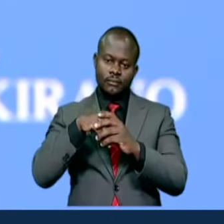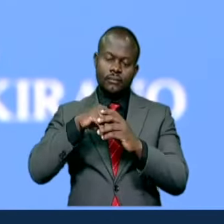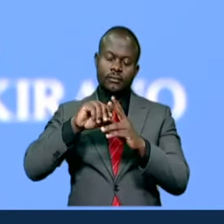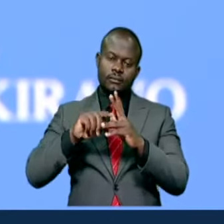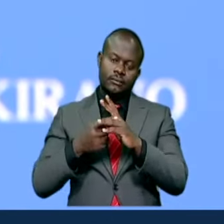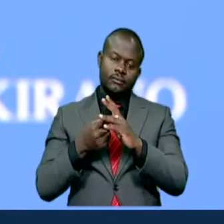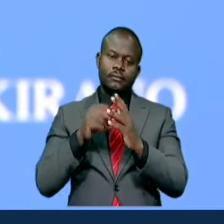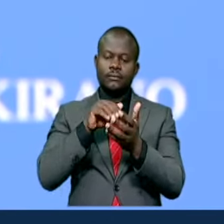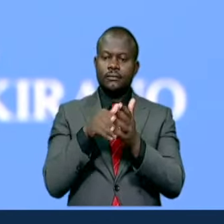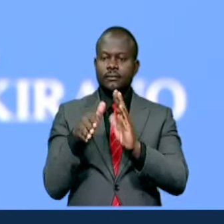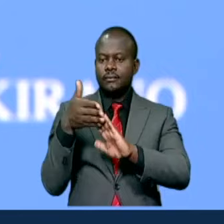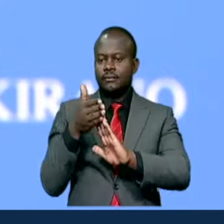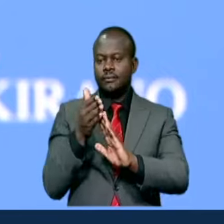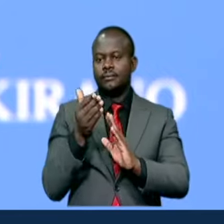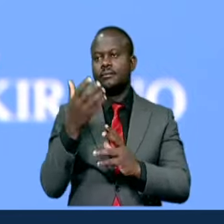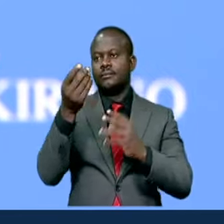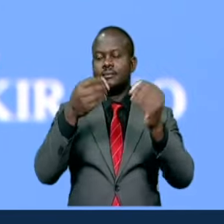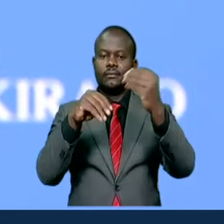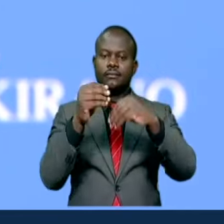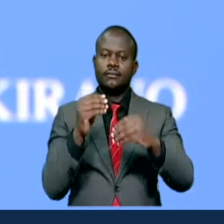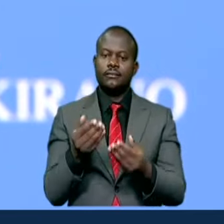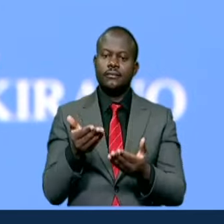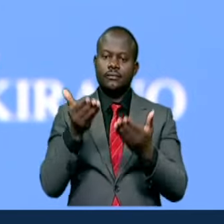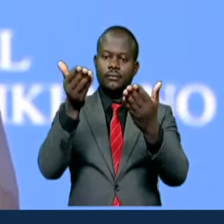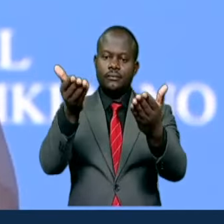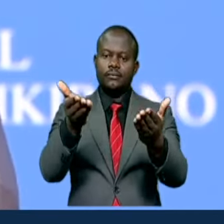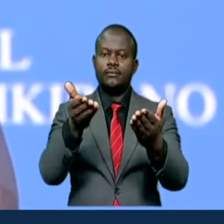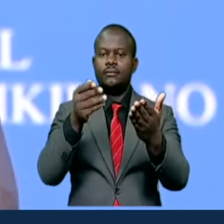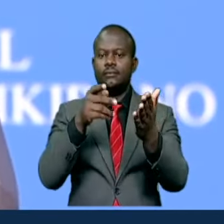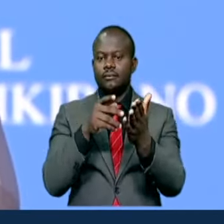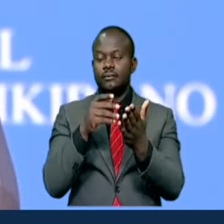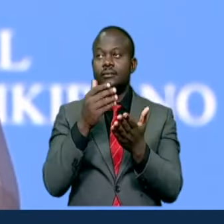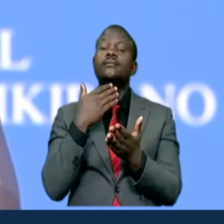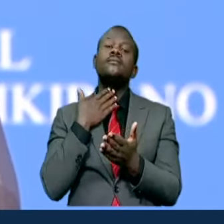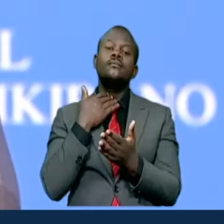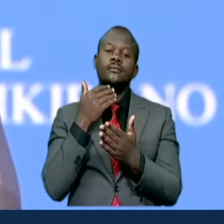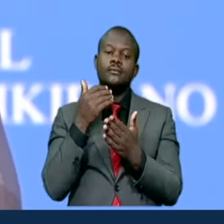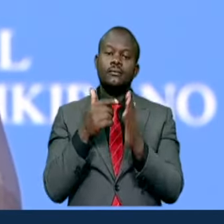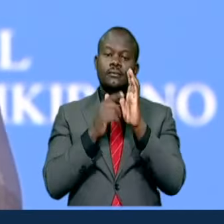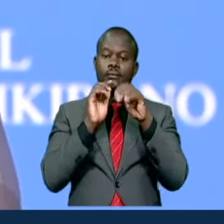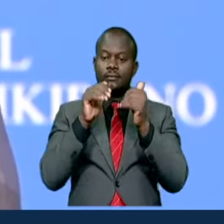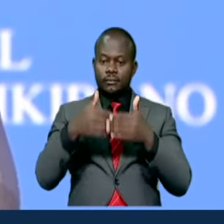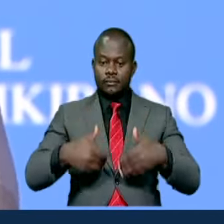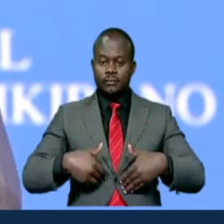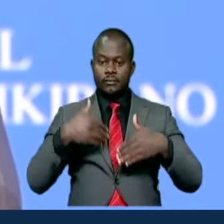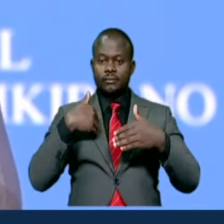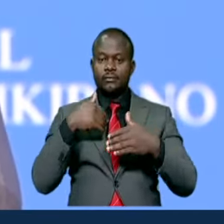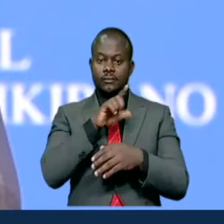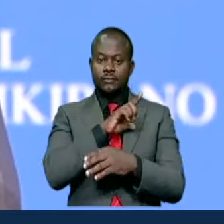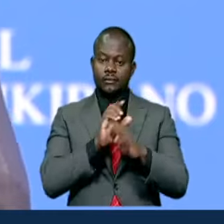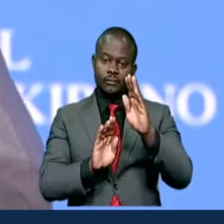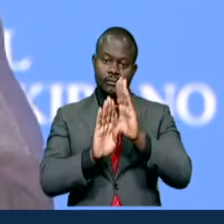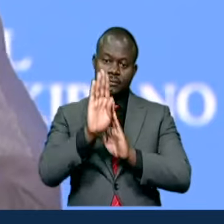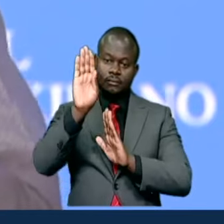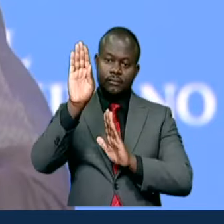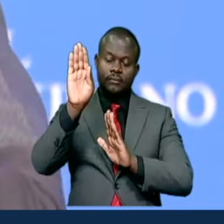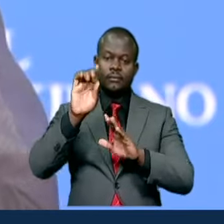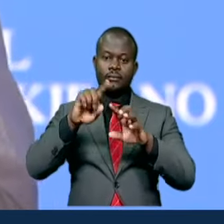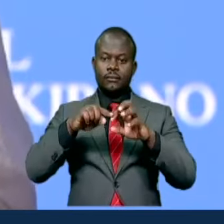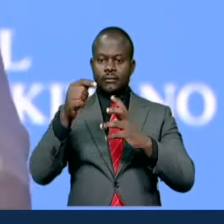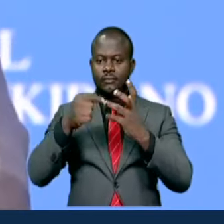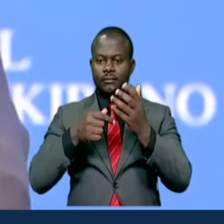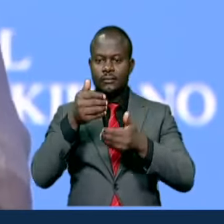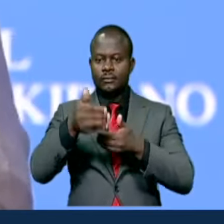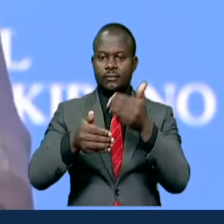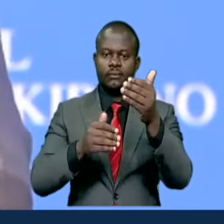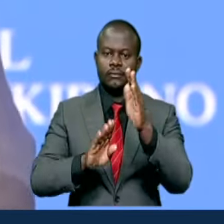vuba gitwara ibicuruzwa kikabishikiriza ababitumije, agaragaza ko urubyiruko rufite amahirwe yo kwiteza imbere ashingiye ku rugendo